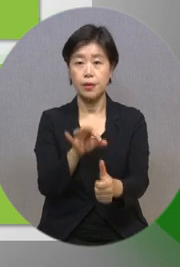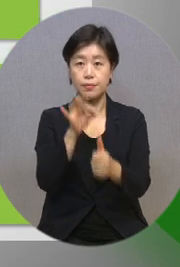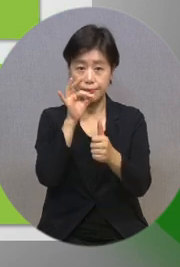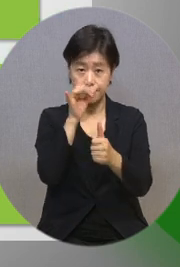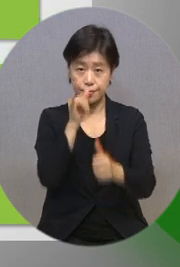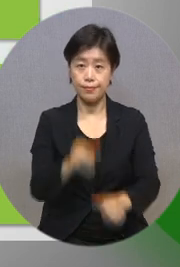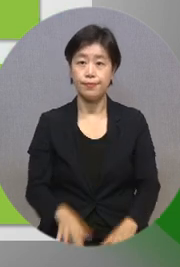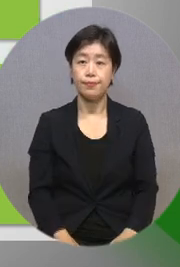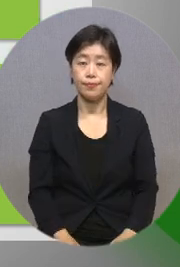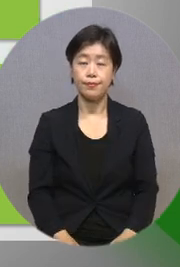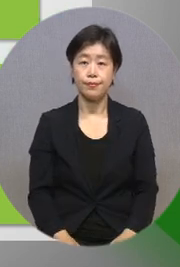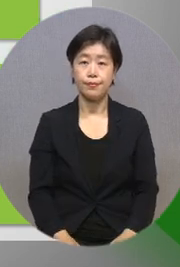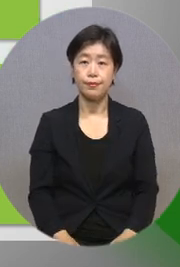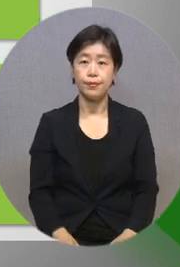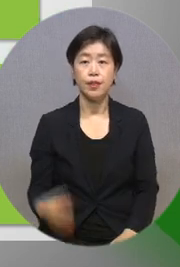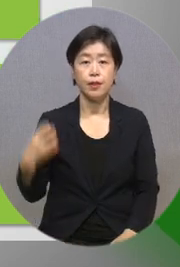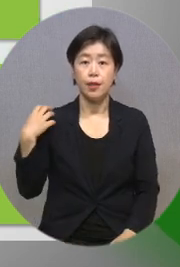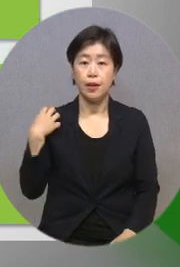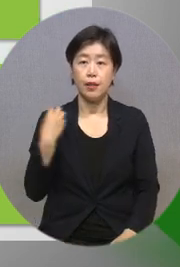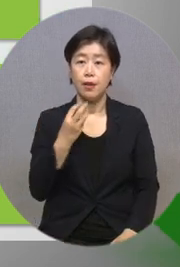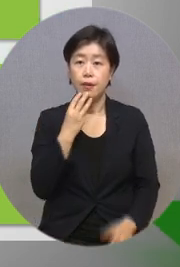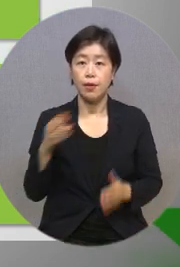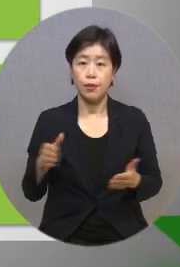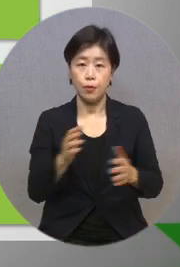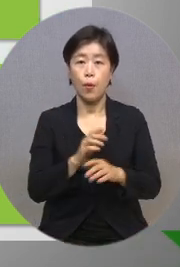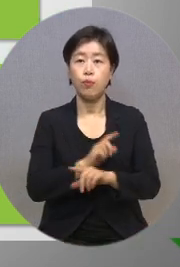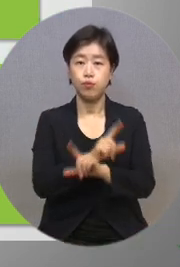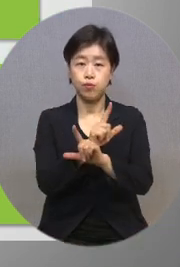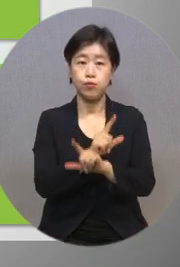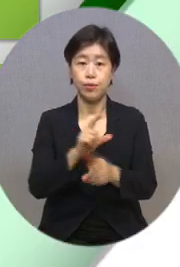채용하며 담당지사는 경기 북부지사입니다.